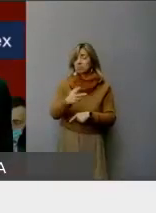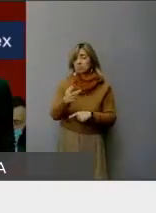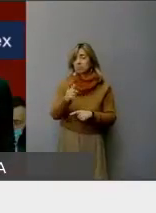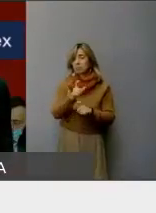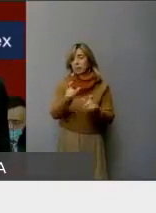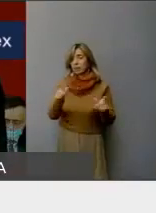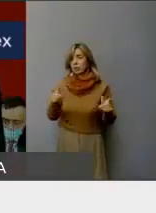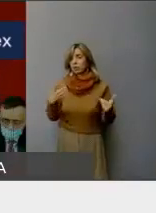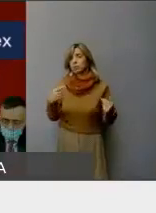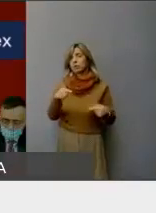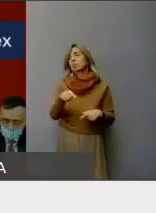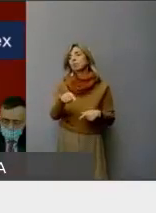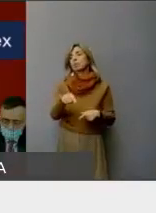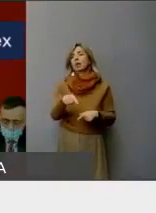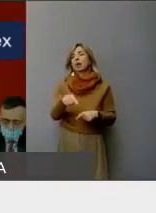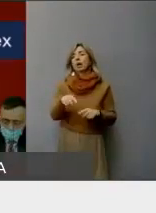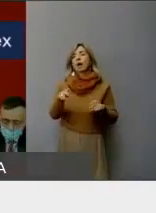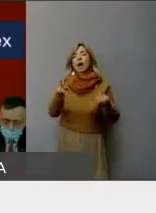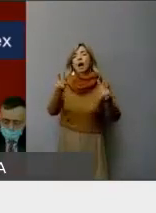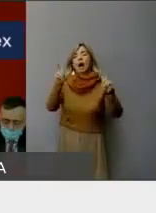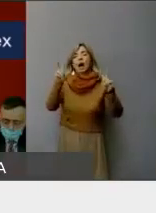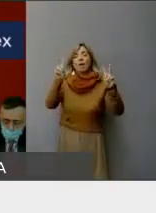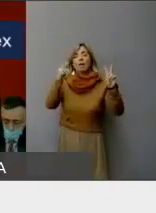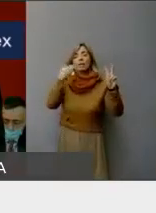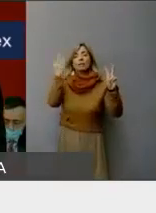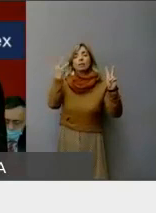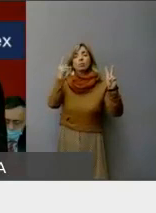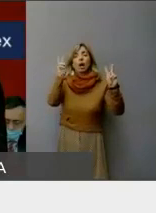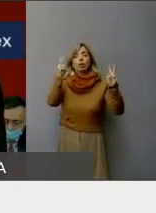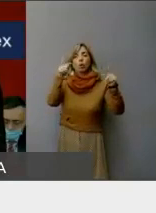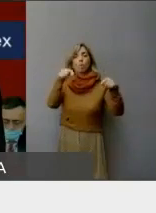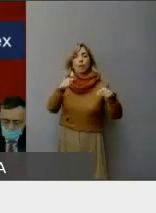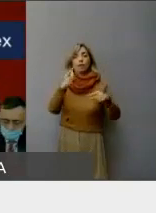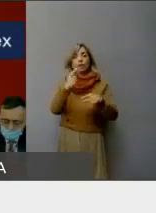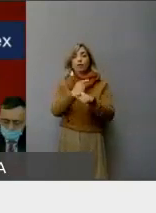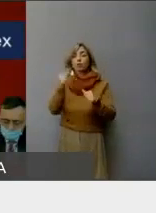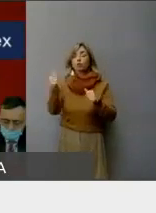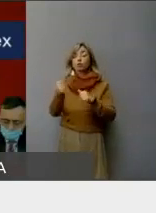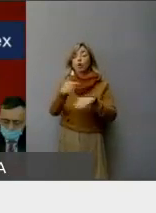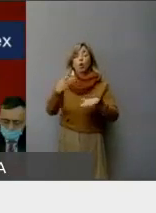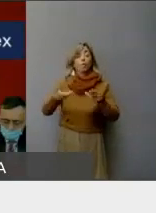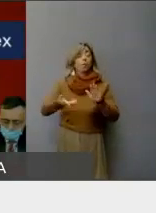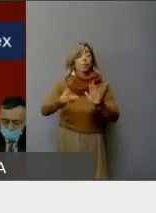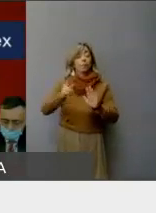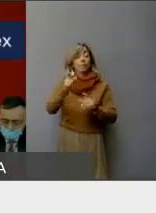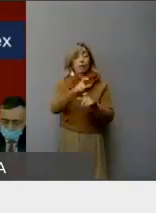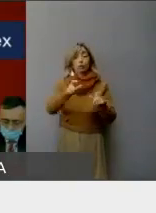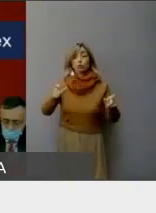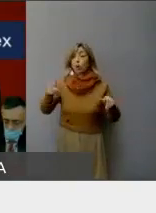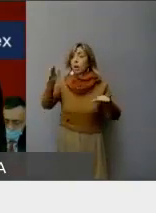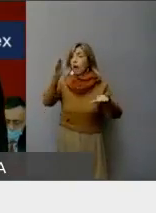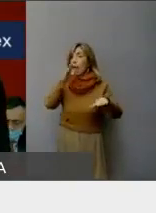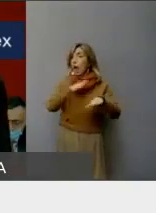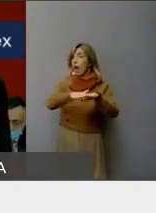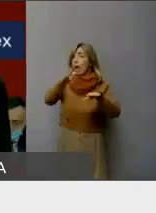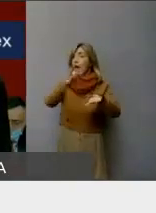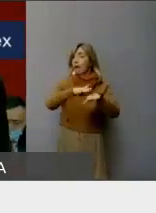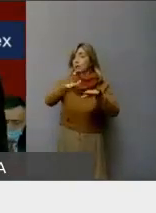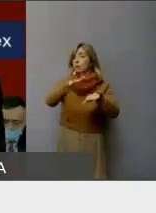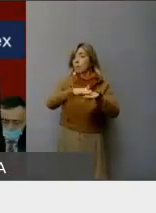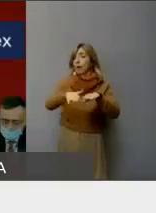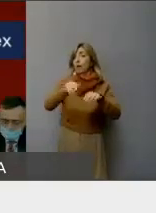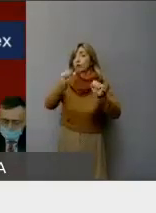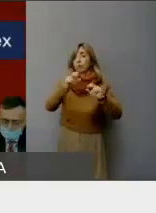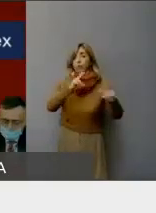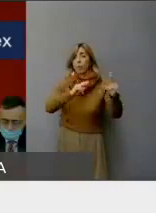devono essere trattate solo dei super esperti è come se sul piano regolatore noialtri dovessero essere tutti architetti altrimenti siamo architetti